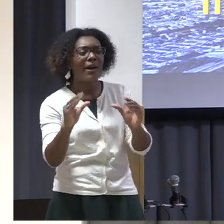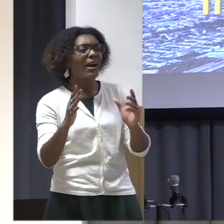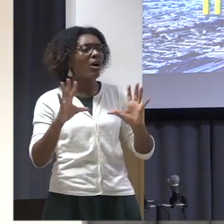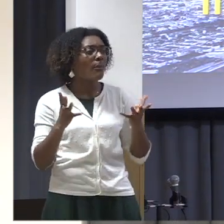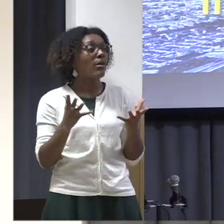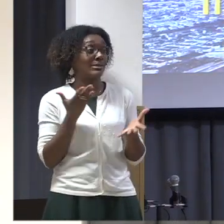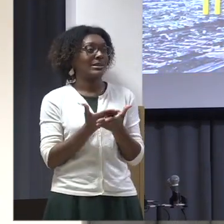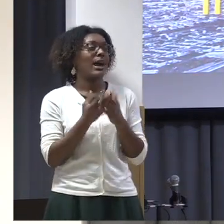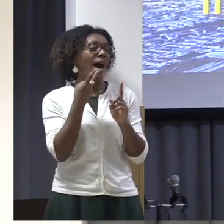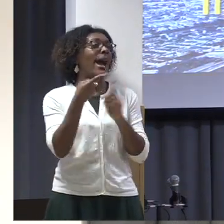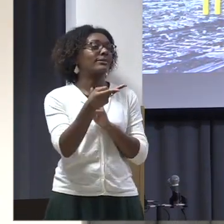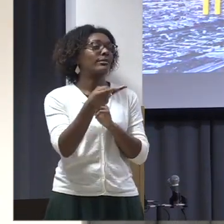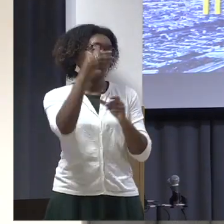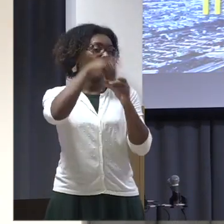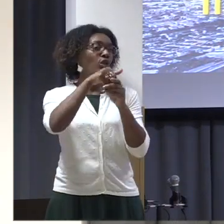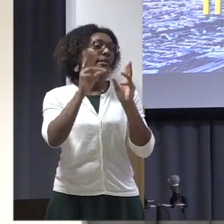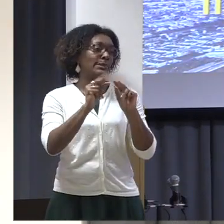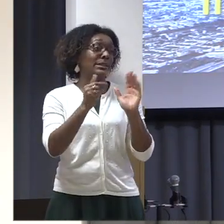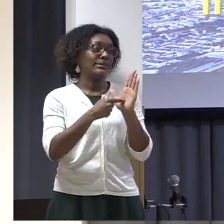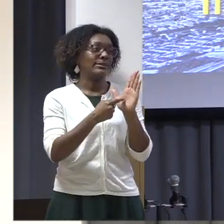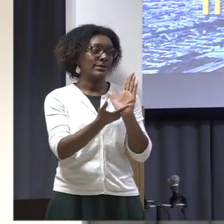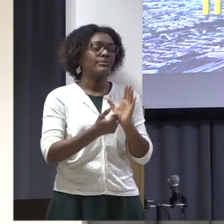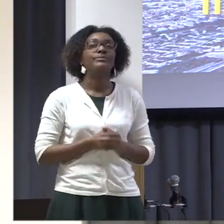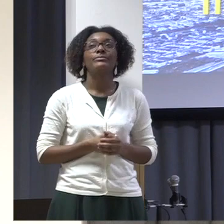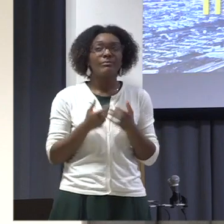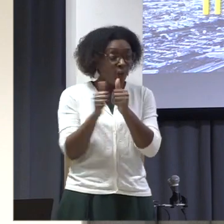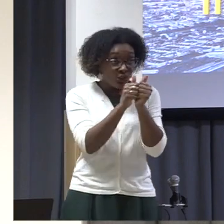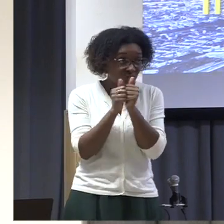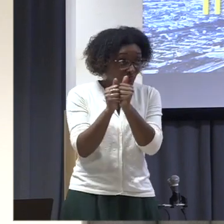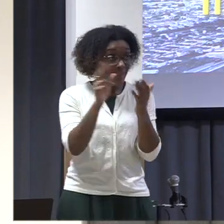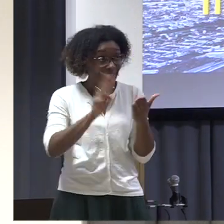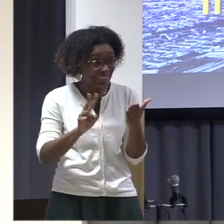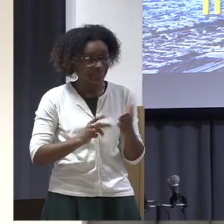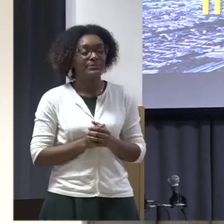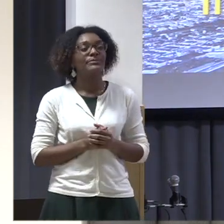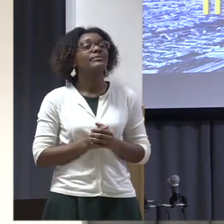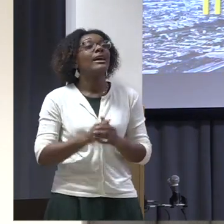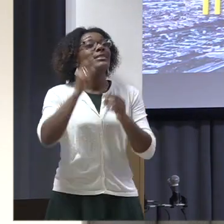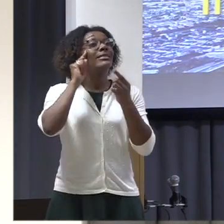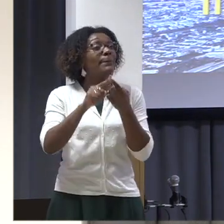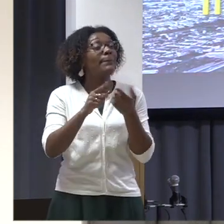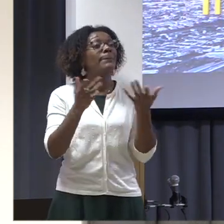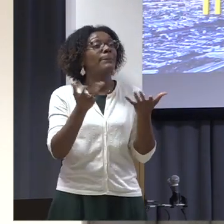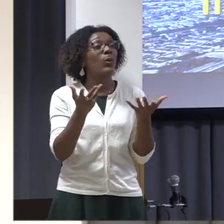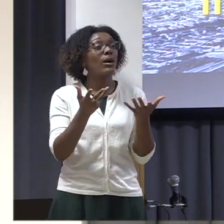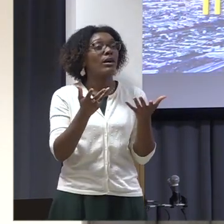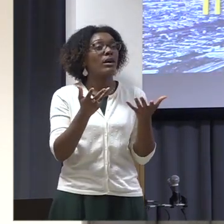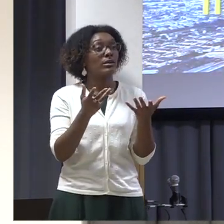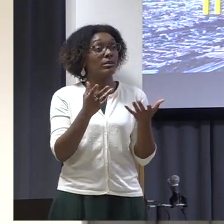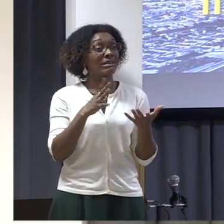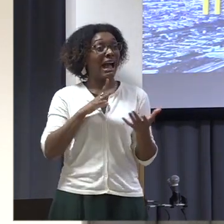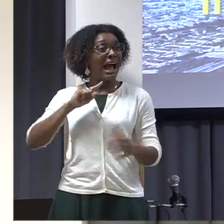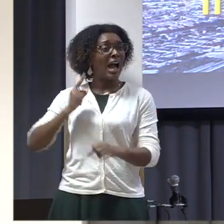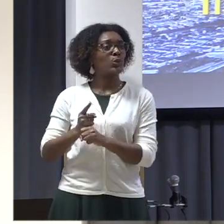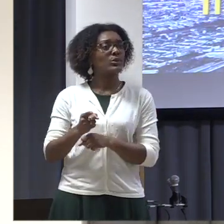concrètement et donc nous lisons dans actes 17 et le thème c'est que il ya une accusation